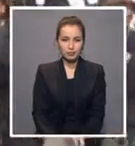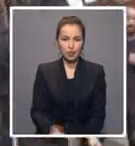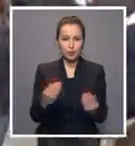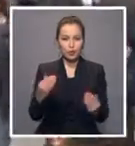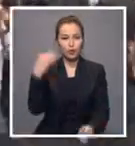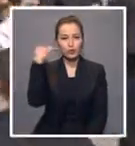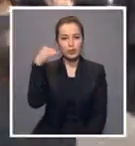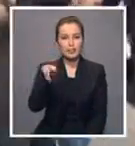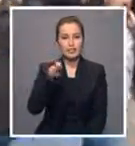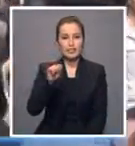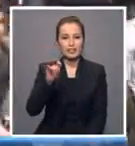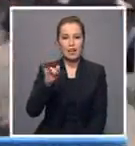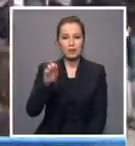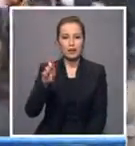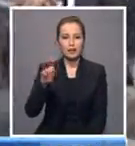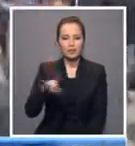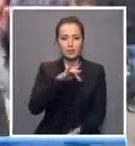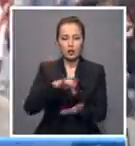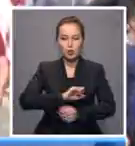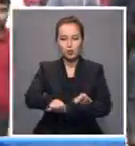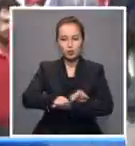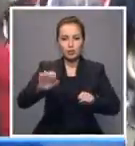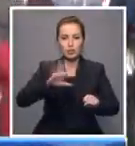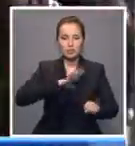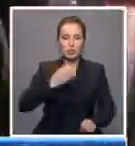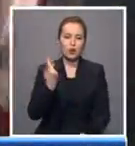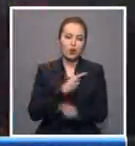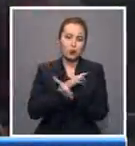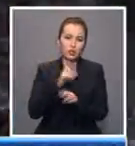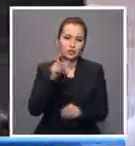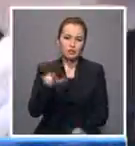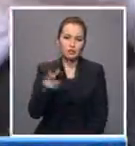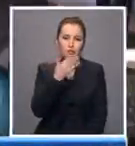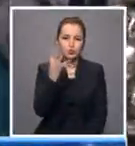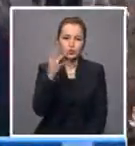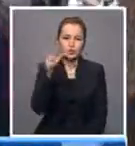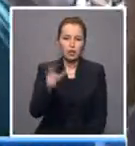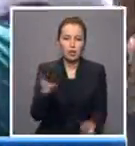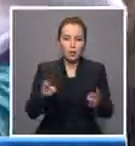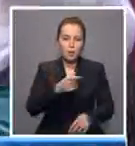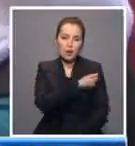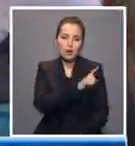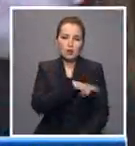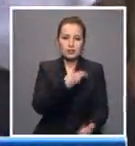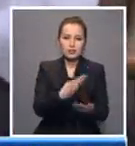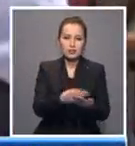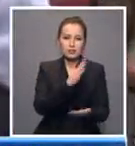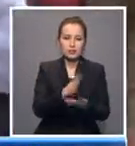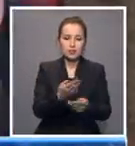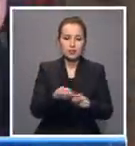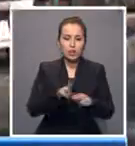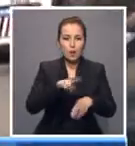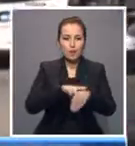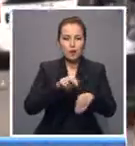Бүгін Түркияның Диярбәкір қаласында жойқын жарылыс болды. Дегенмен қаза тапқандар жоқ. Төрт адам жараланған. Солардың біреуі хал үстінде жатыр. Жергілікті